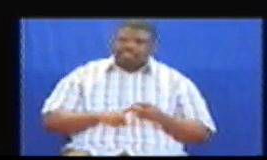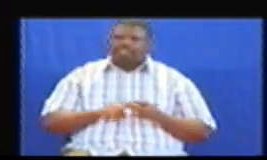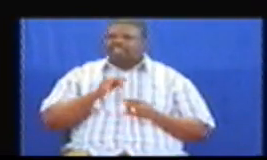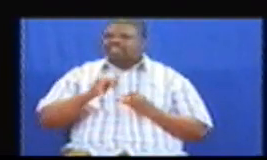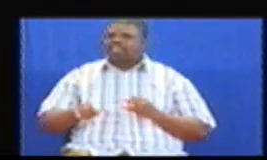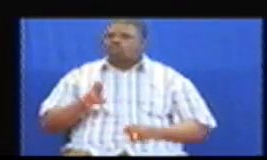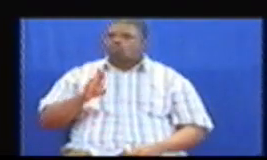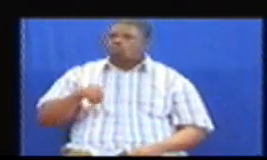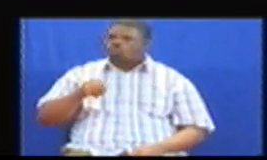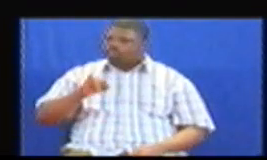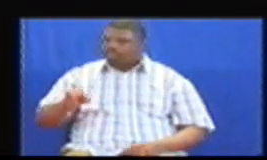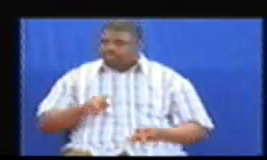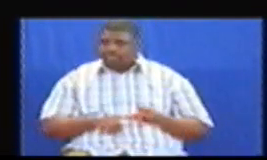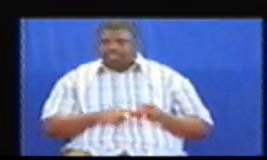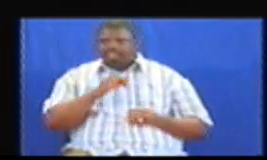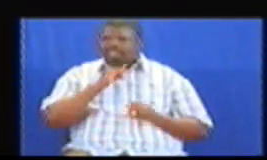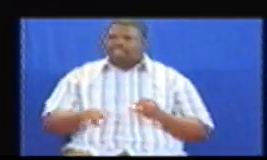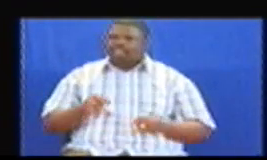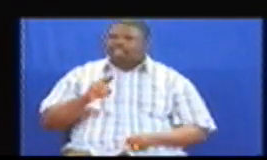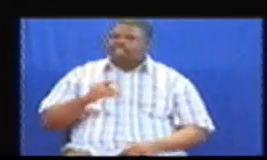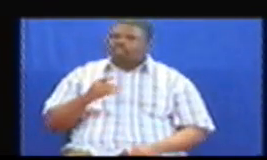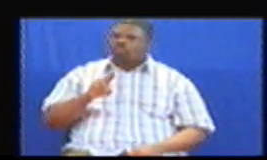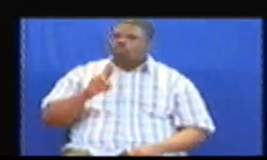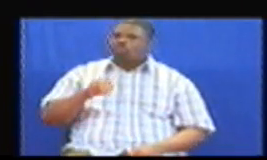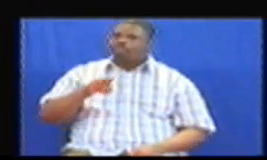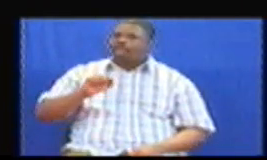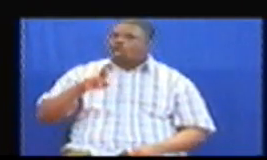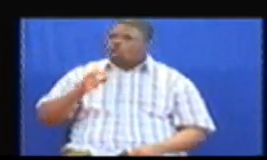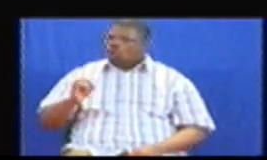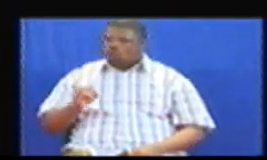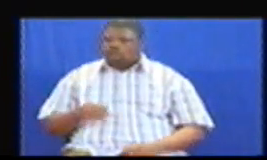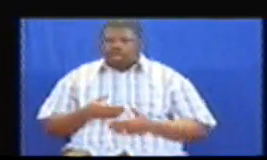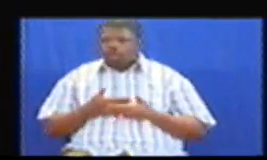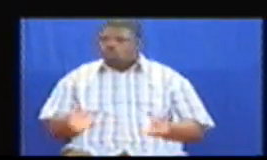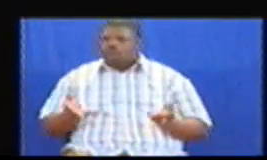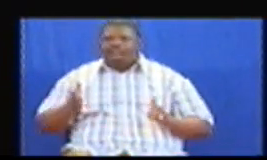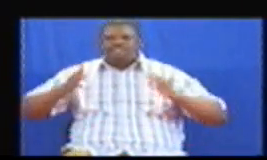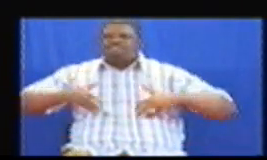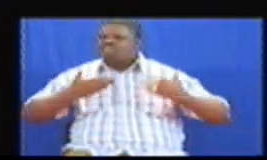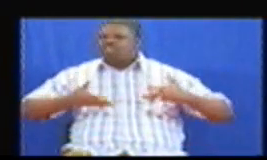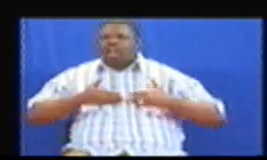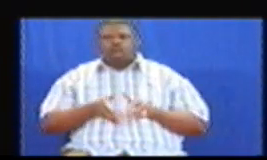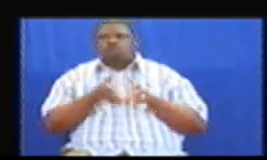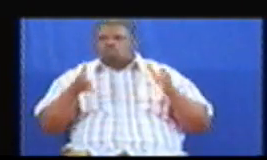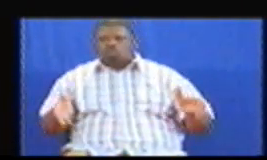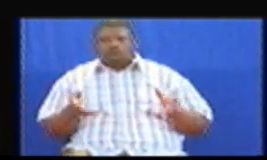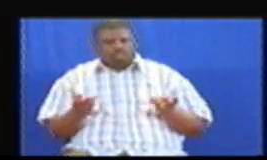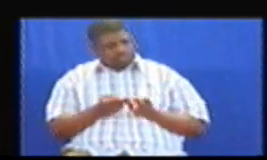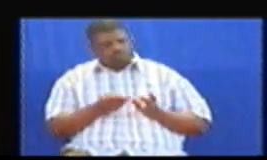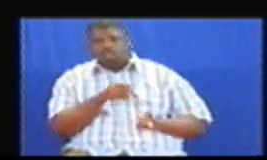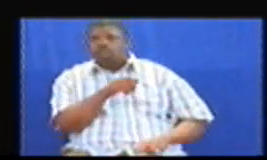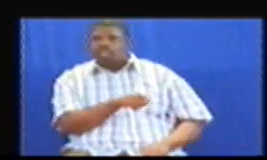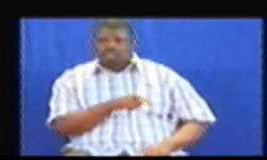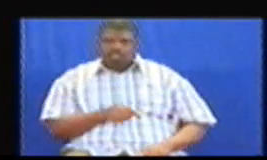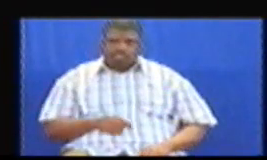na sitaki kumtaja Ndumbalo. Hakuna fahari kubwa kama hiyo. Na mimi na